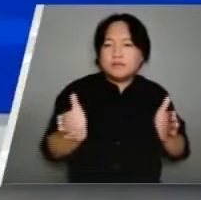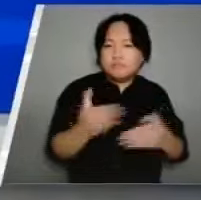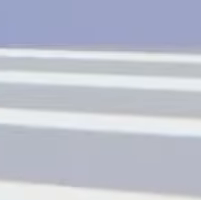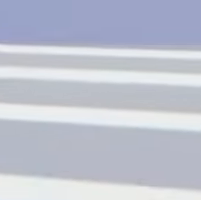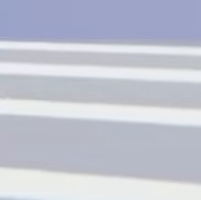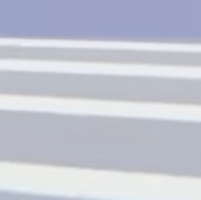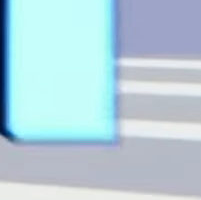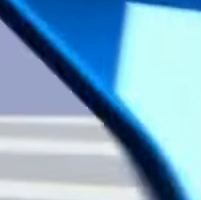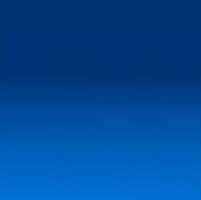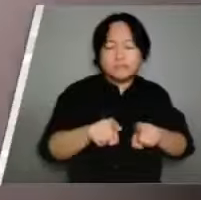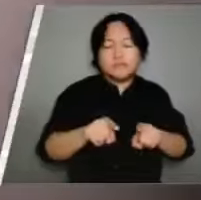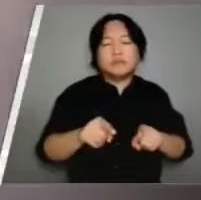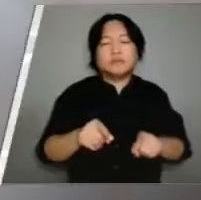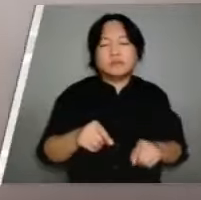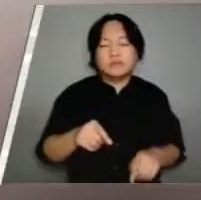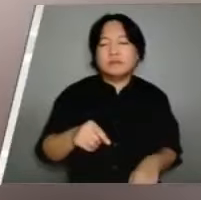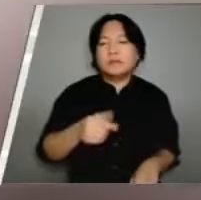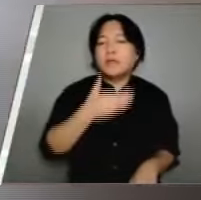Online.